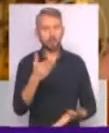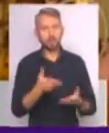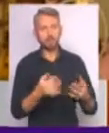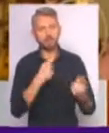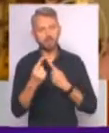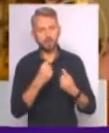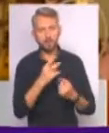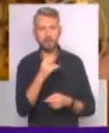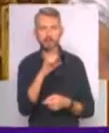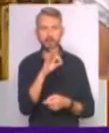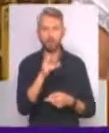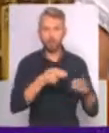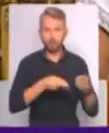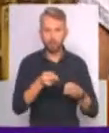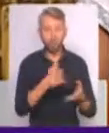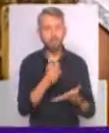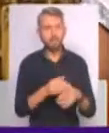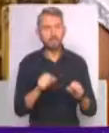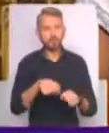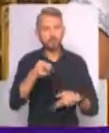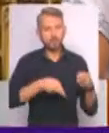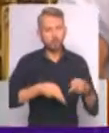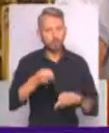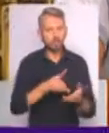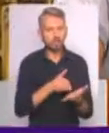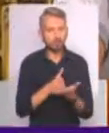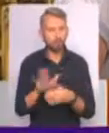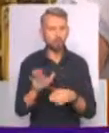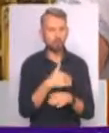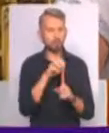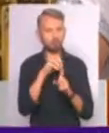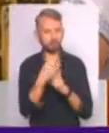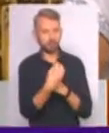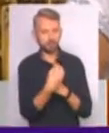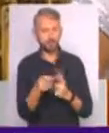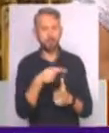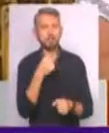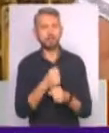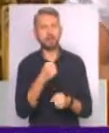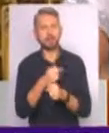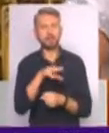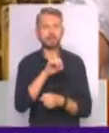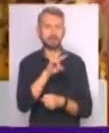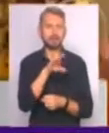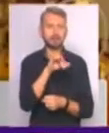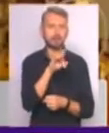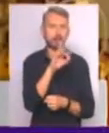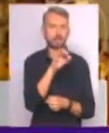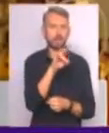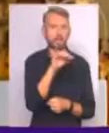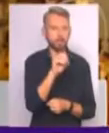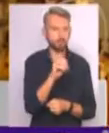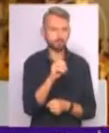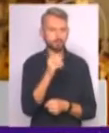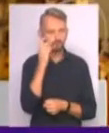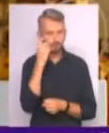с нейрохирургами, потому что есть возможность хирургическим путем убрать эти бляшки. Либо сделать стентирование, там они уже решают. Ну, это уже детали, это